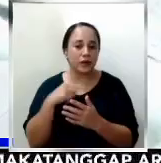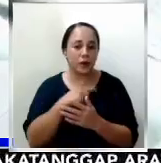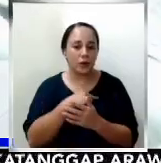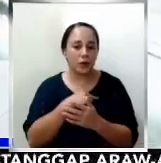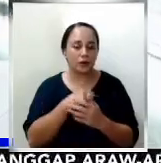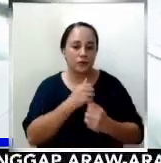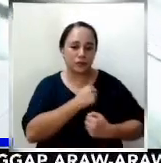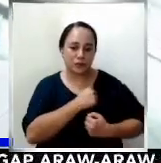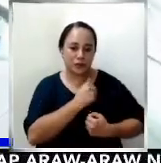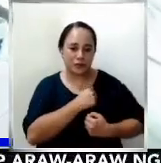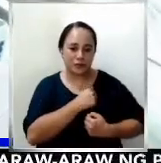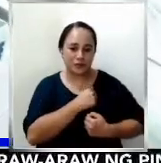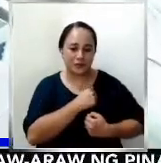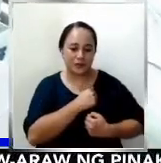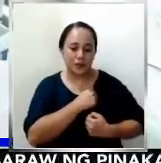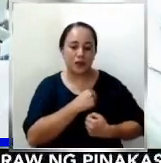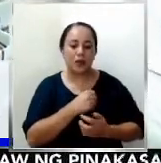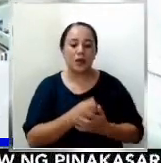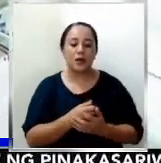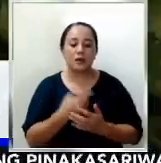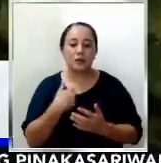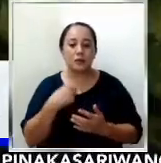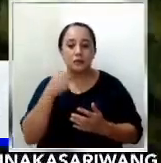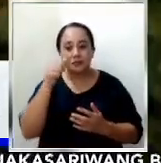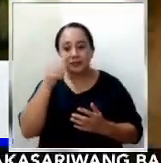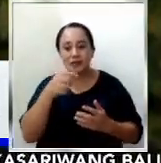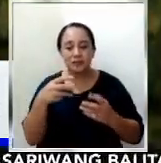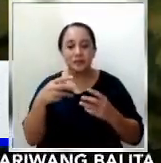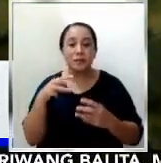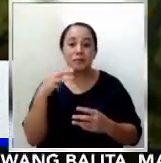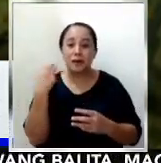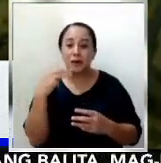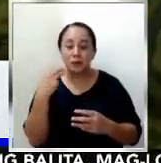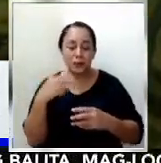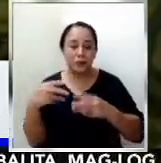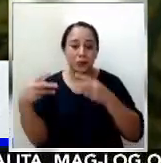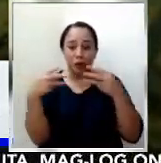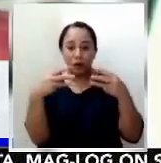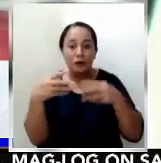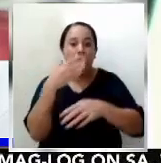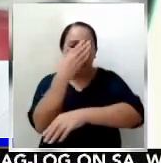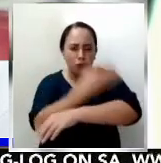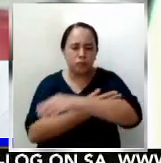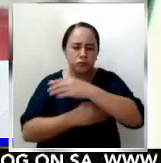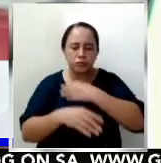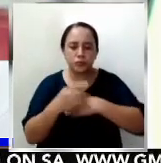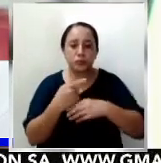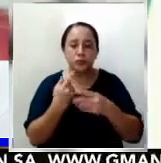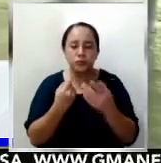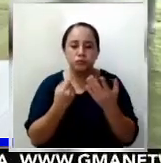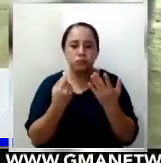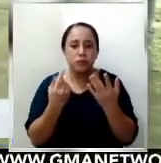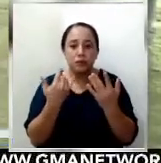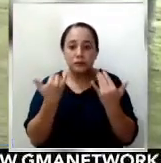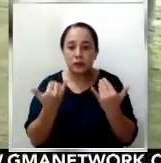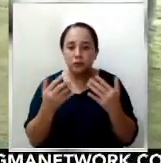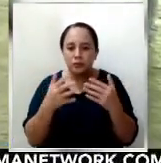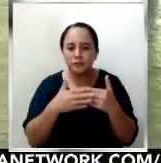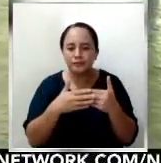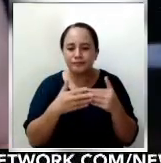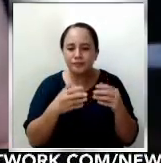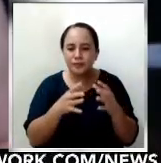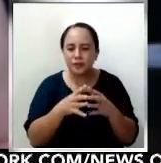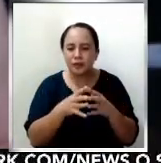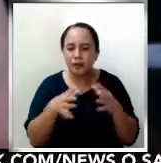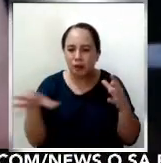no? Yung mga nasugatan sa Marawi. Pagkatapos noon, we expanded it. Meron ding mga